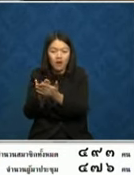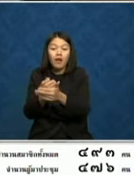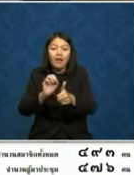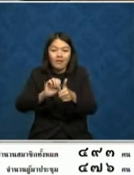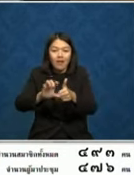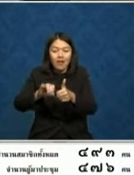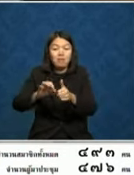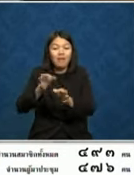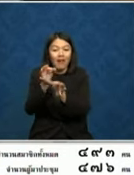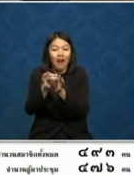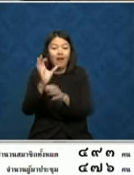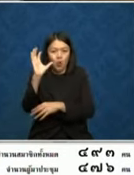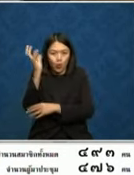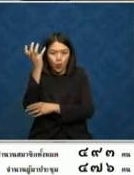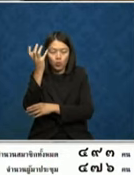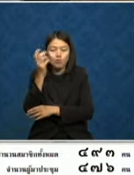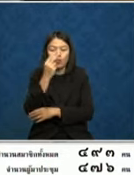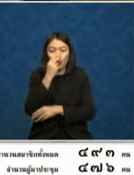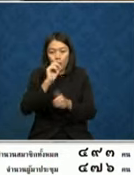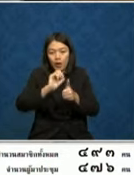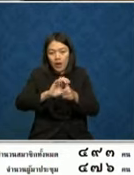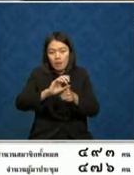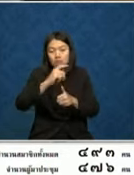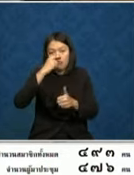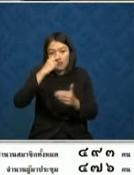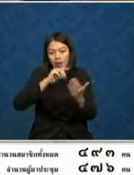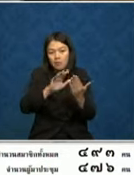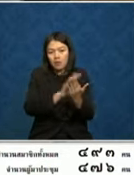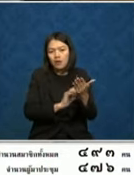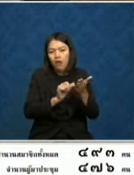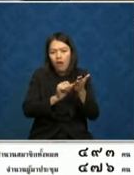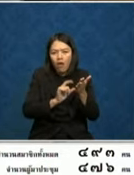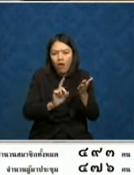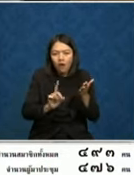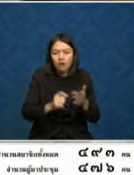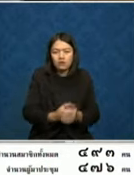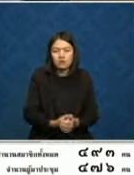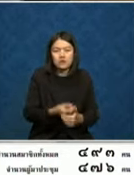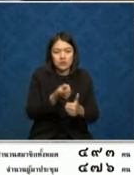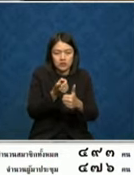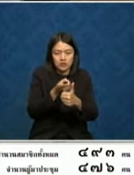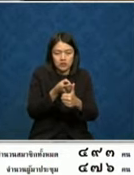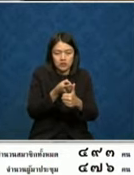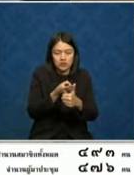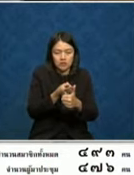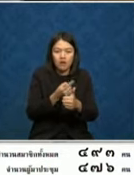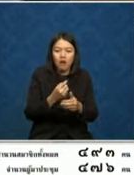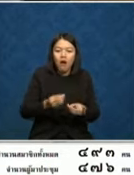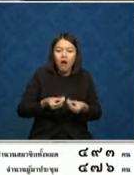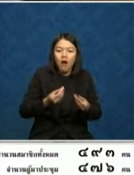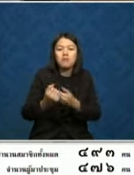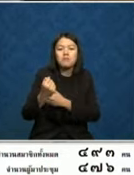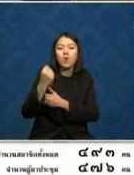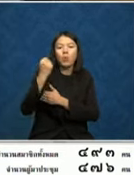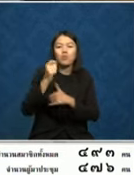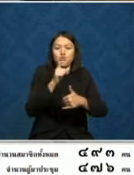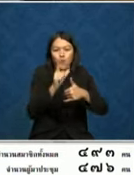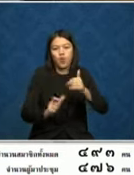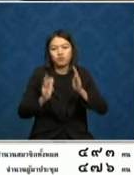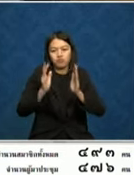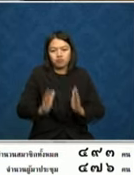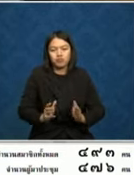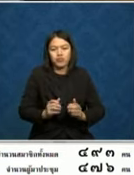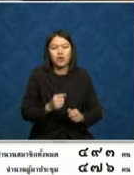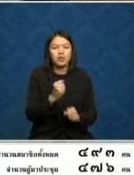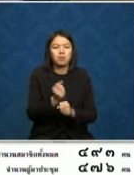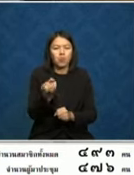นำของธนาคารโลกครับว่าประเทศไทยควรจะต้องแก้อะไรบ้าง 1. เสริมสร้างความมั่นคงด้านทุนมนุษย์ซึ่งเ